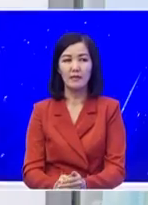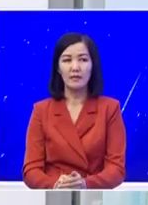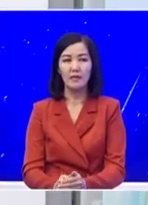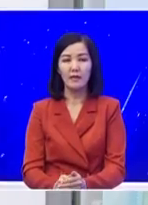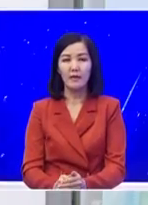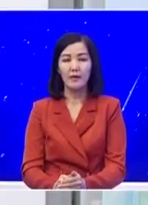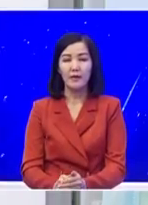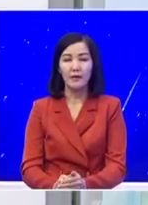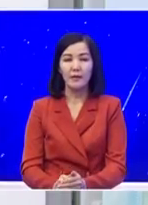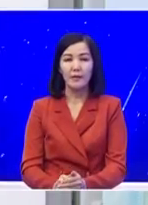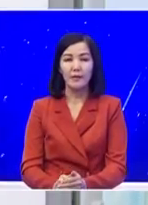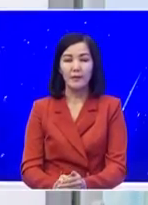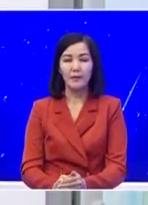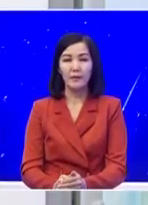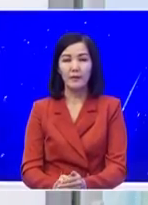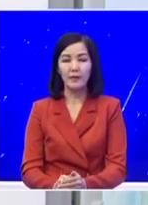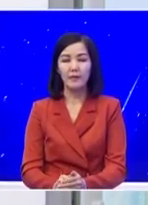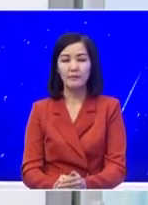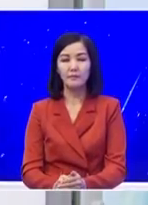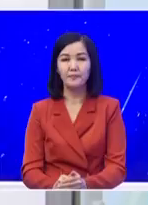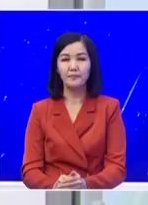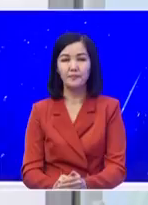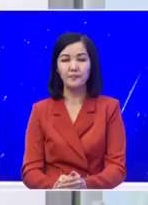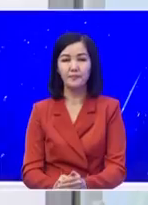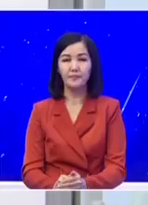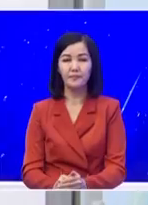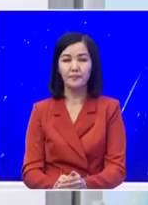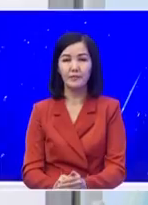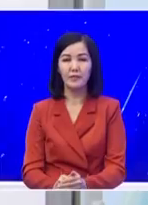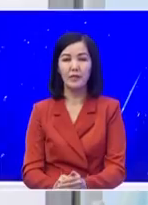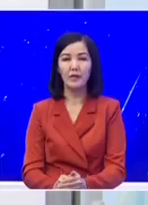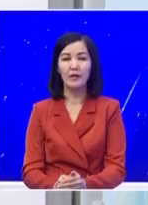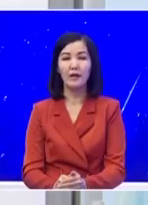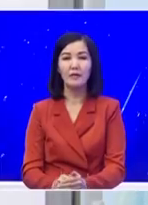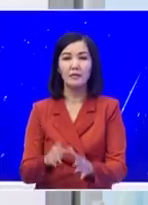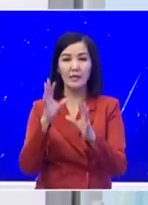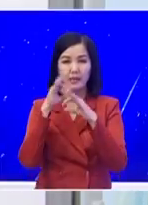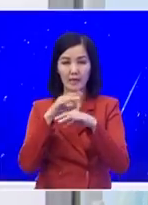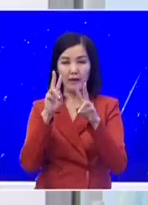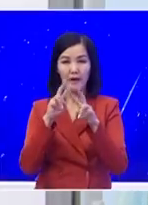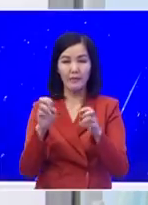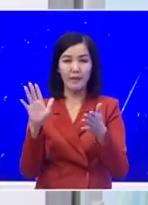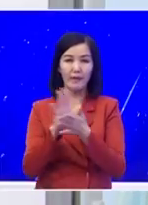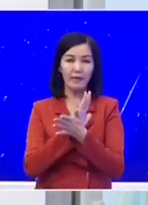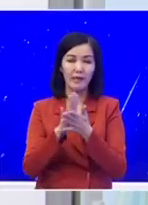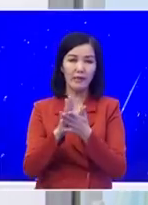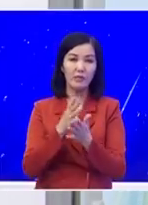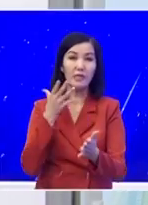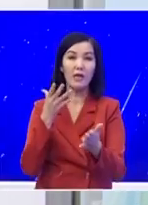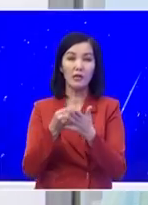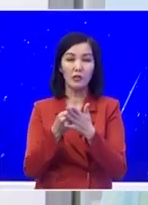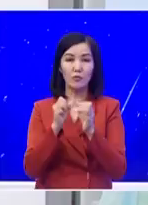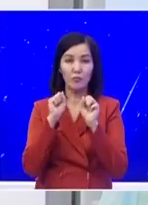Выполняем анализы. Как на платной, так и на бесплатной основе. Жасалатын сараптамалар тегін және ақылы түрде жүргізіледі.